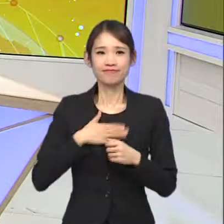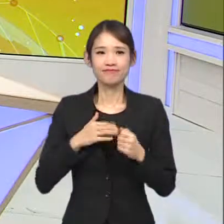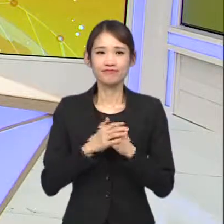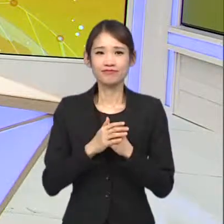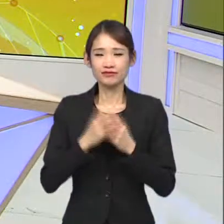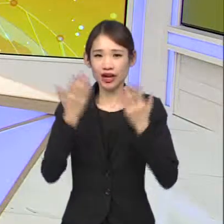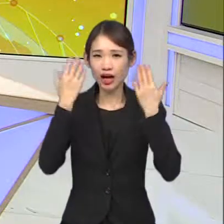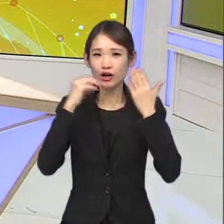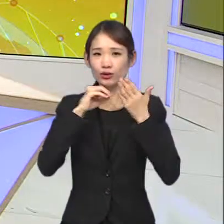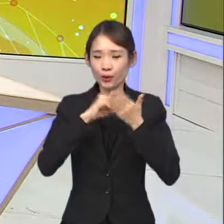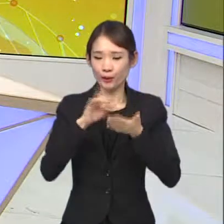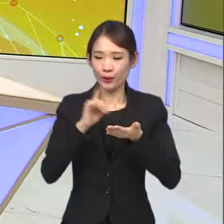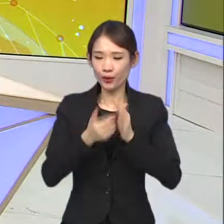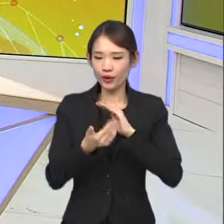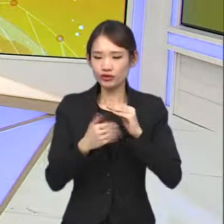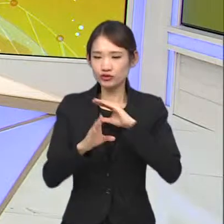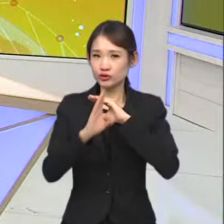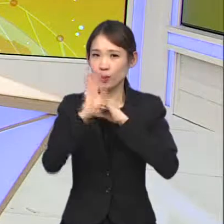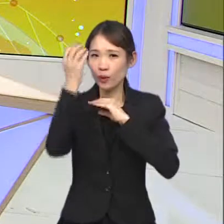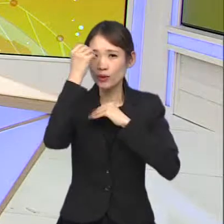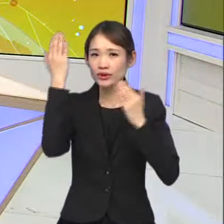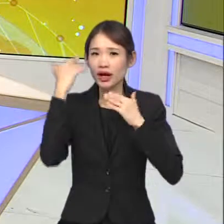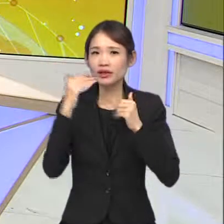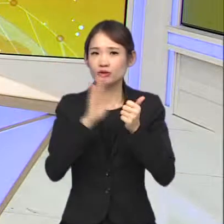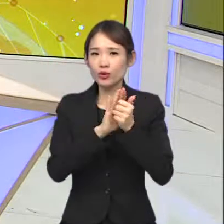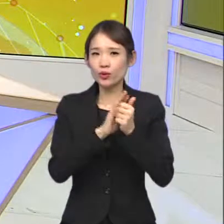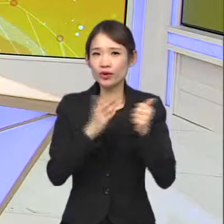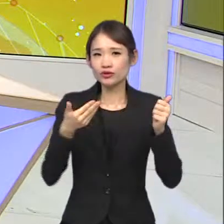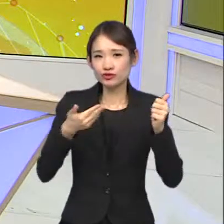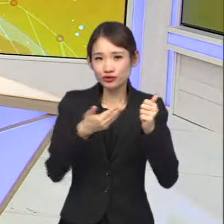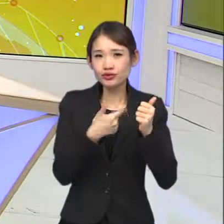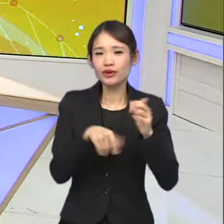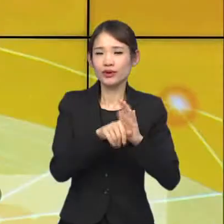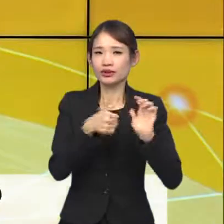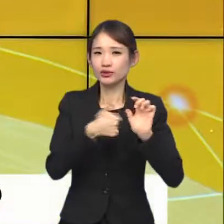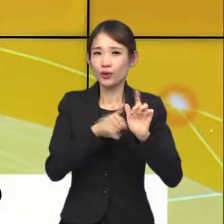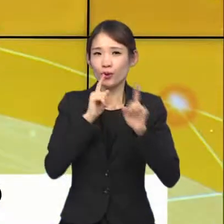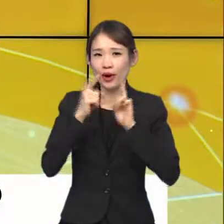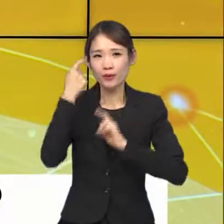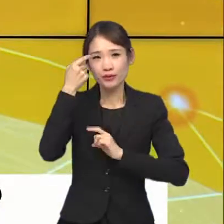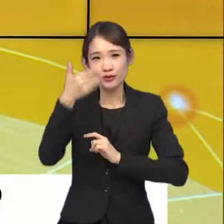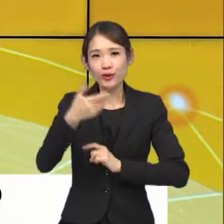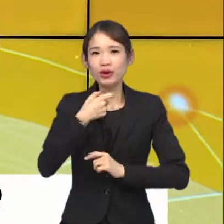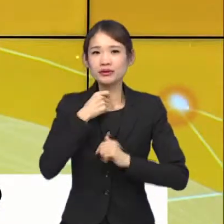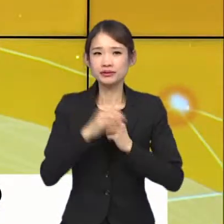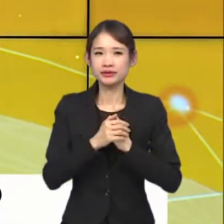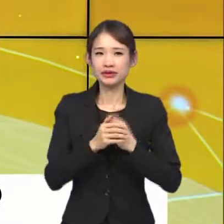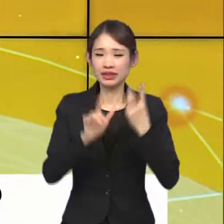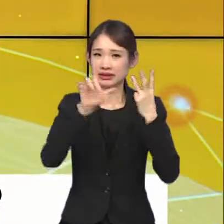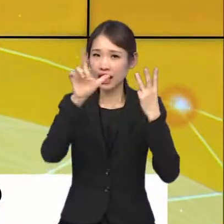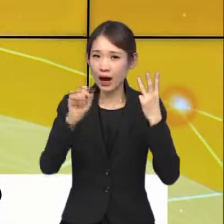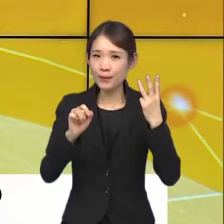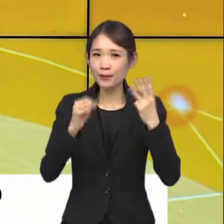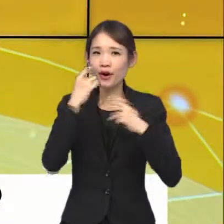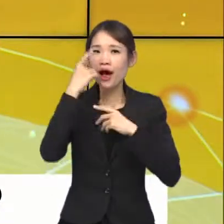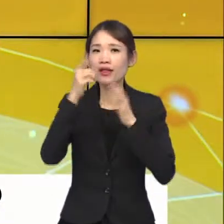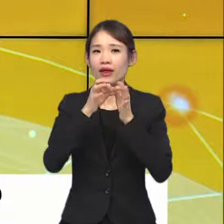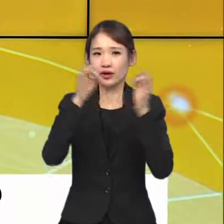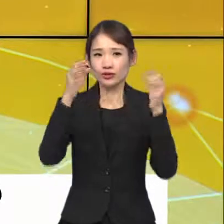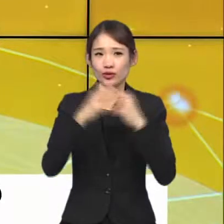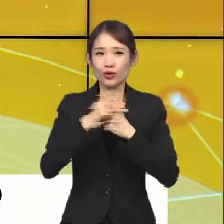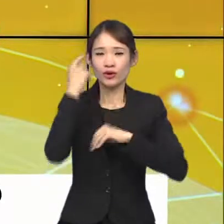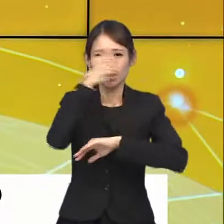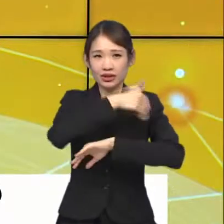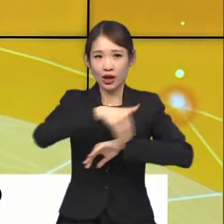입시를 앞둔 이제 중 고등학생들에게 좀 도움이 될만한 조언을 구하고 싶은데요 저 3월 한달 동안 또 향후 계획을 잘